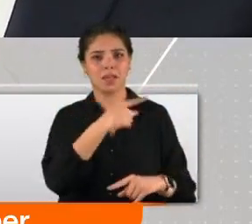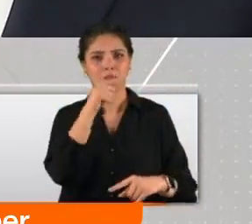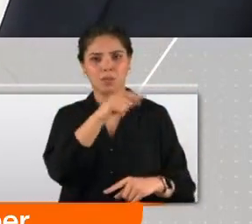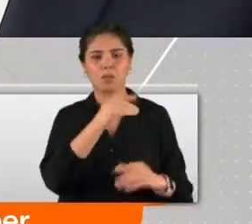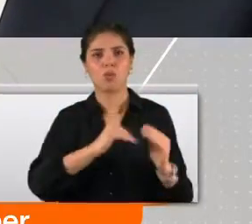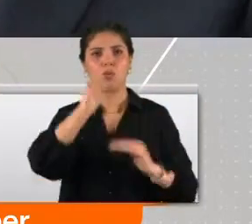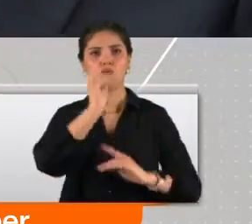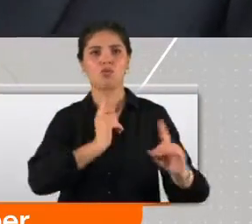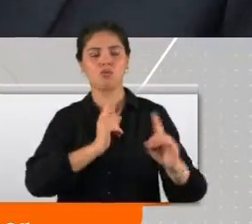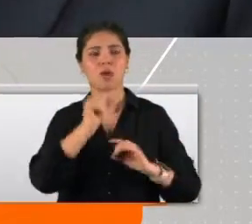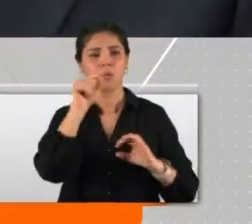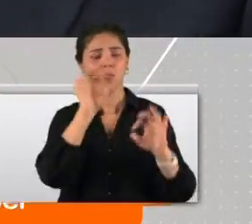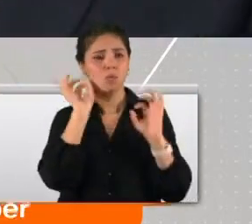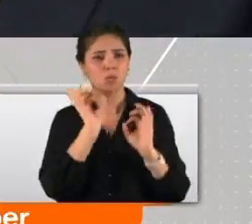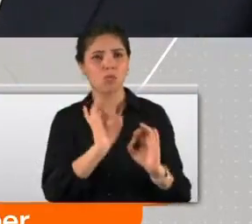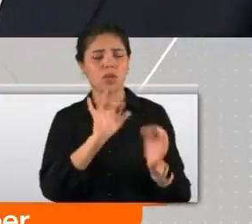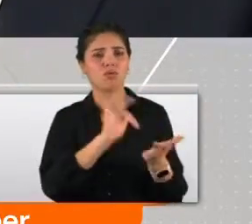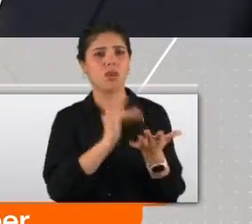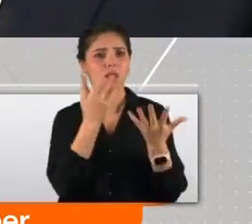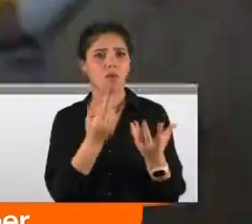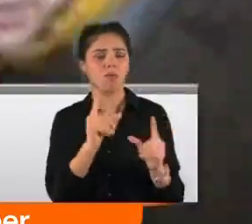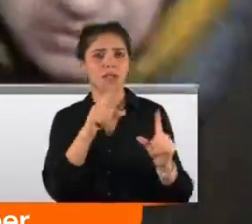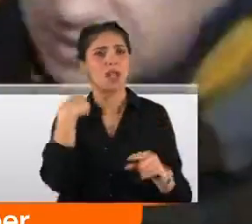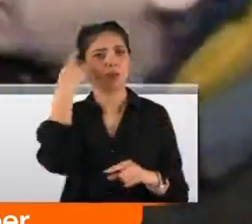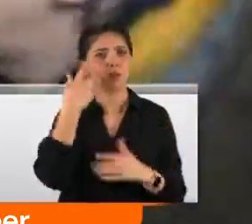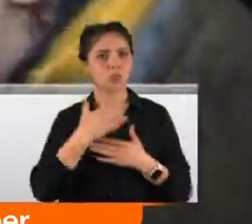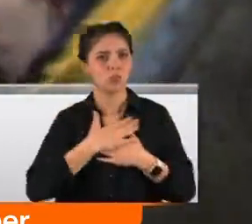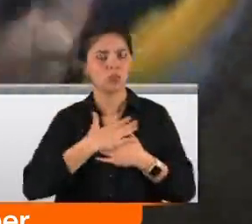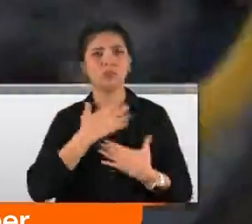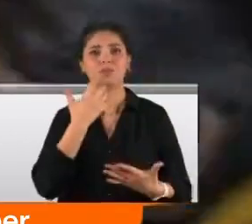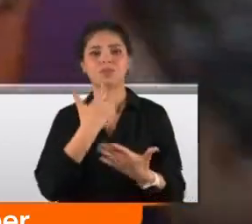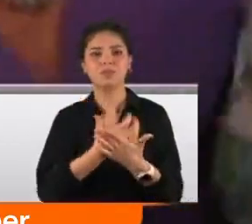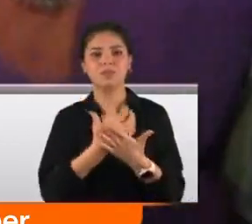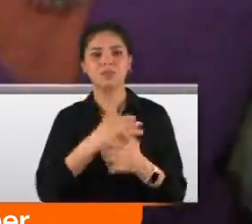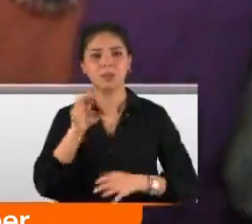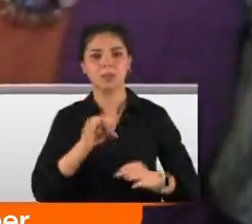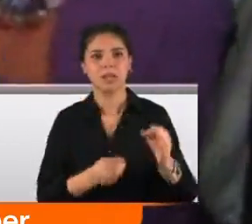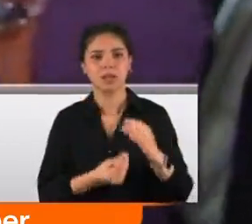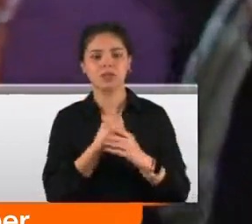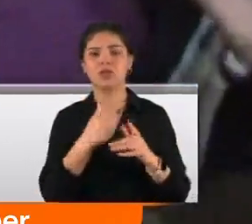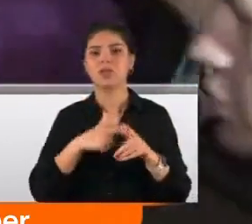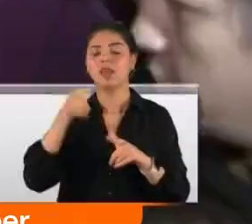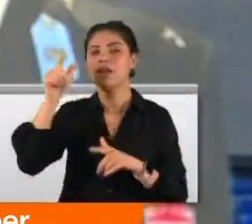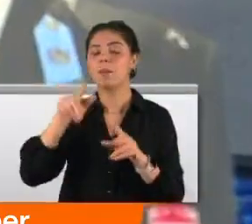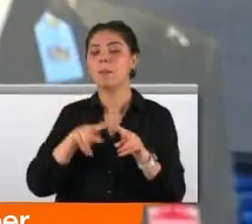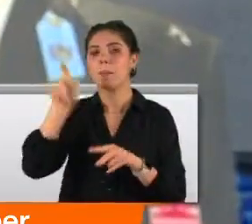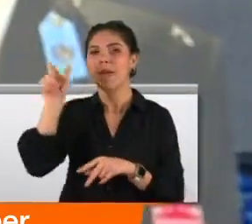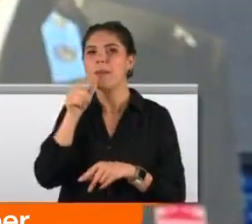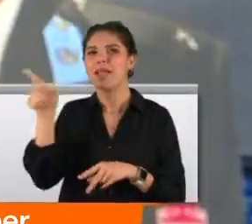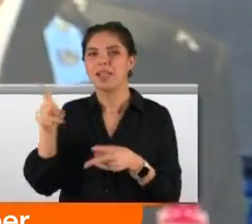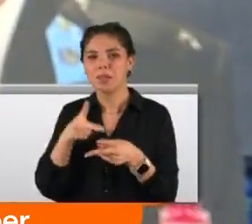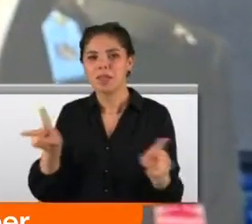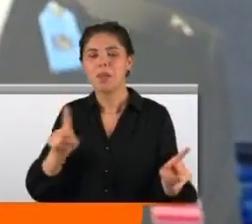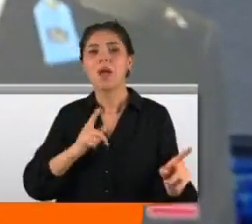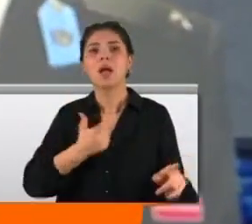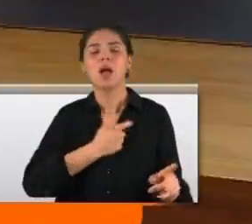mutlaka bunun bir cezası olması gerektiğini düşünüyoruz. Kayıtlardaki kumpas ortaya çıkınca Çelebi tahliye edildi. Hukuk